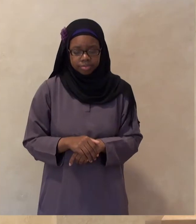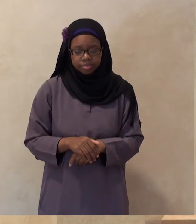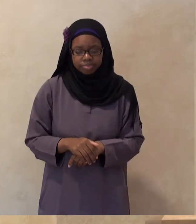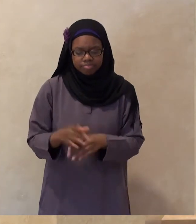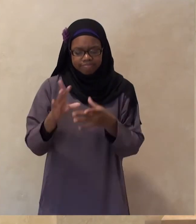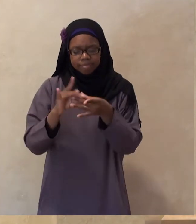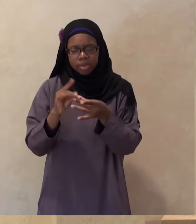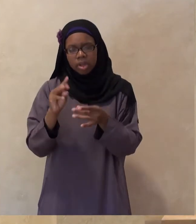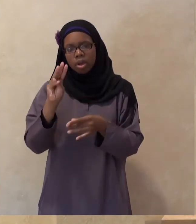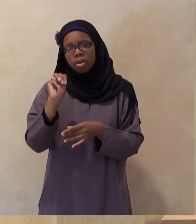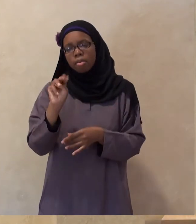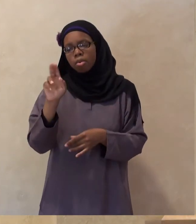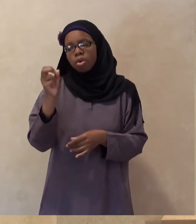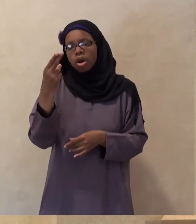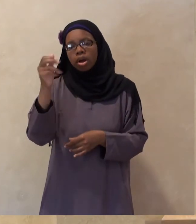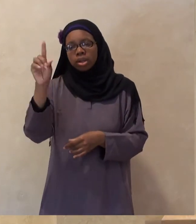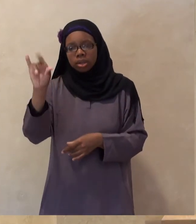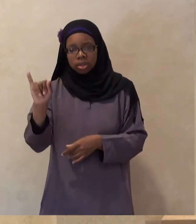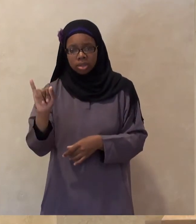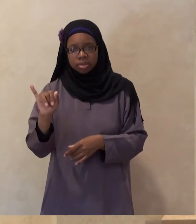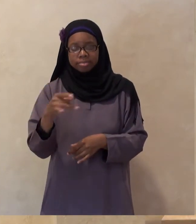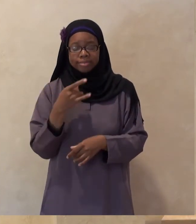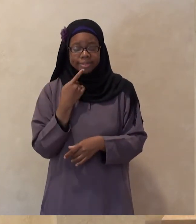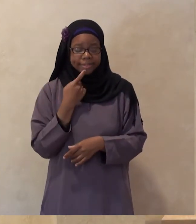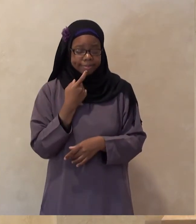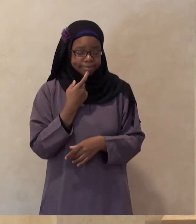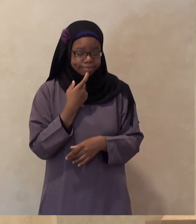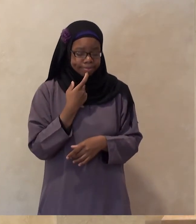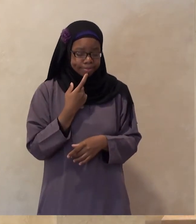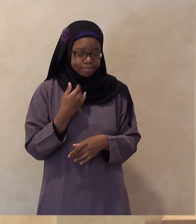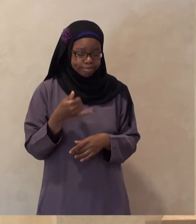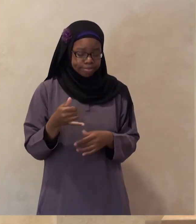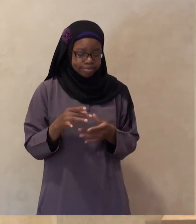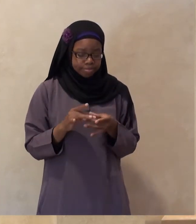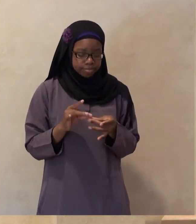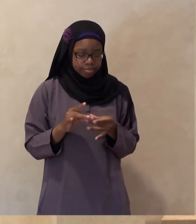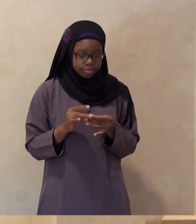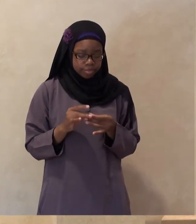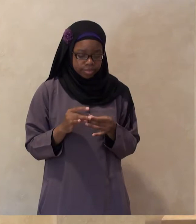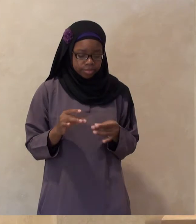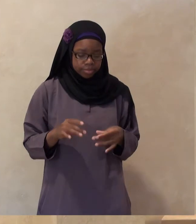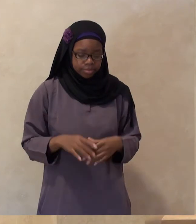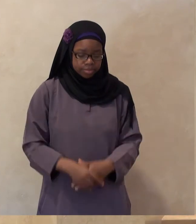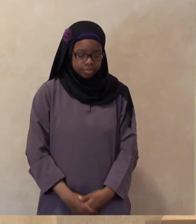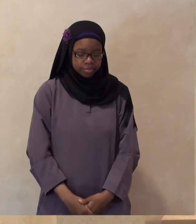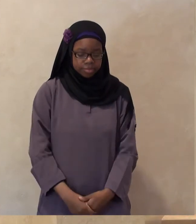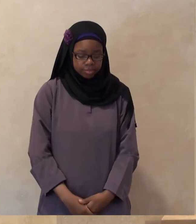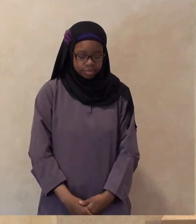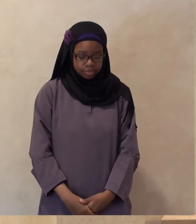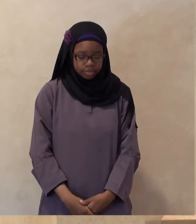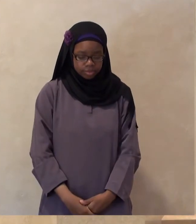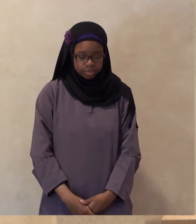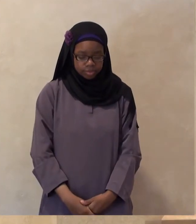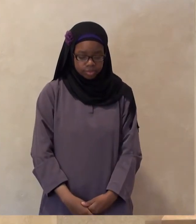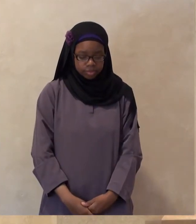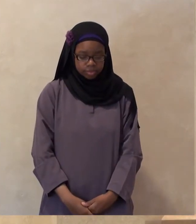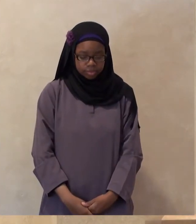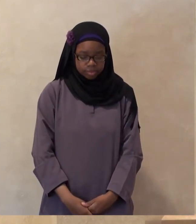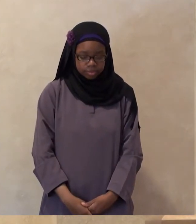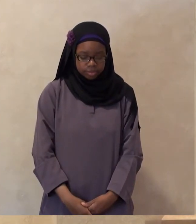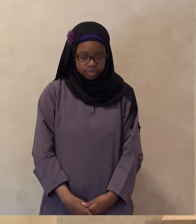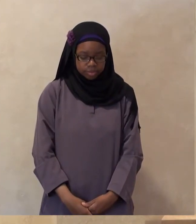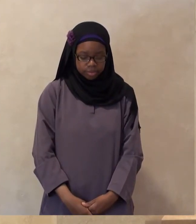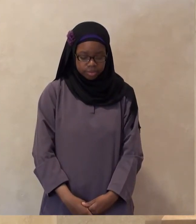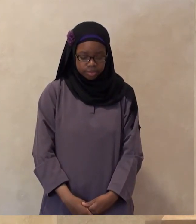radiallahu ta'ala an, in which he said, Rasulullah sallallahu alayhi wa sallam said, قال يطلع الله إلى خلقه في ليلة النصف